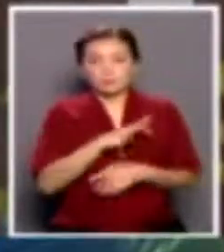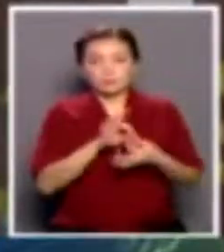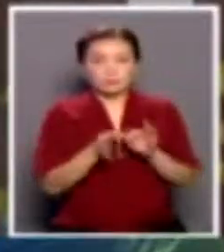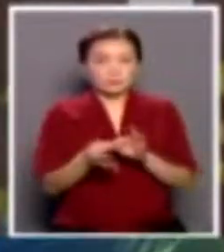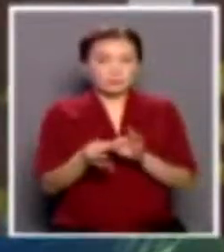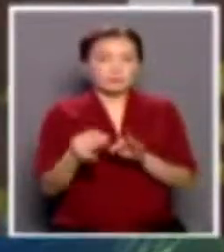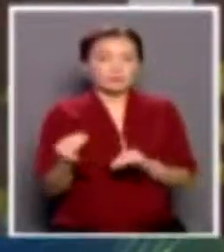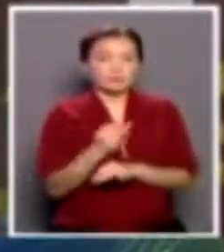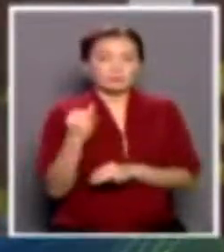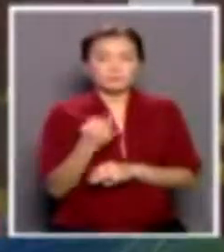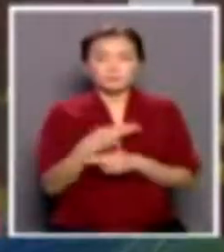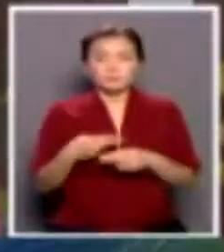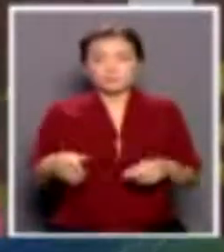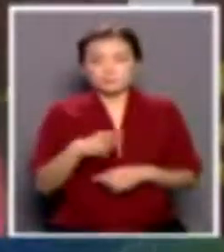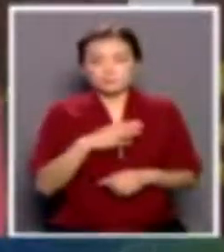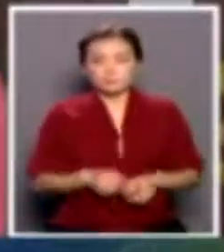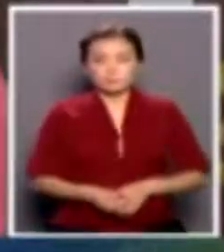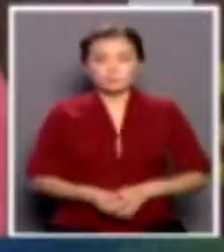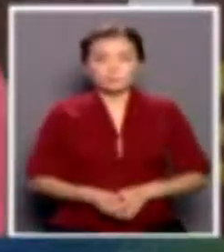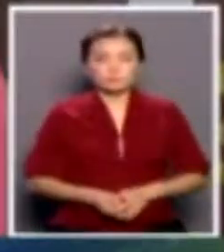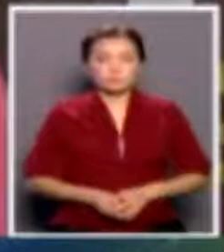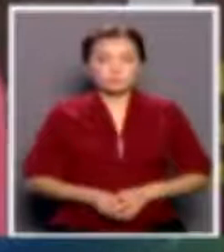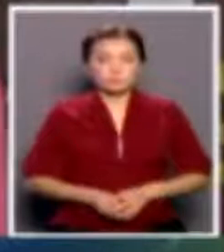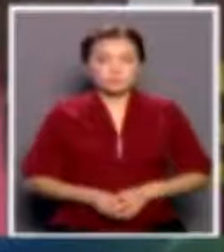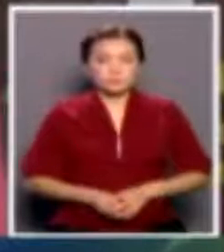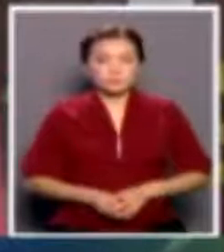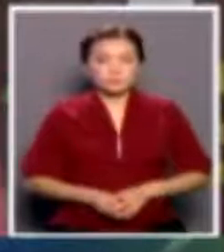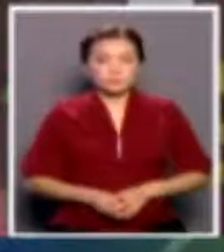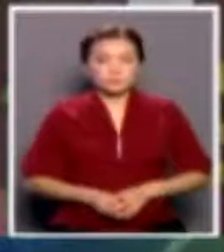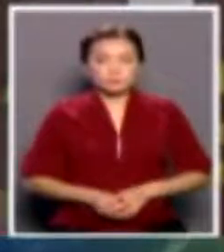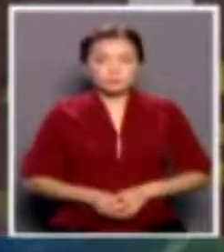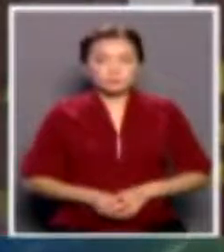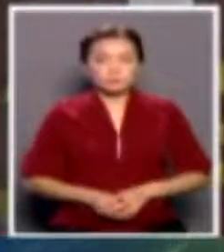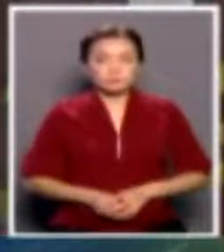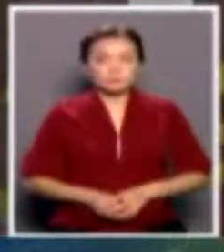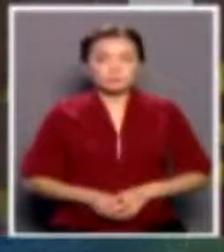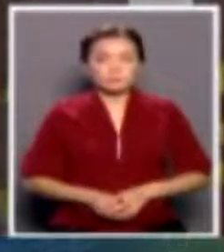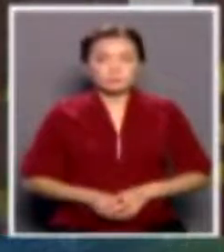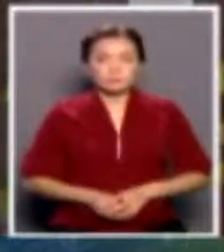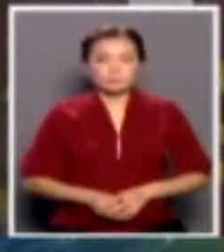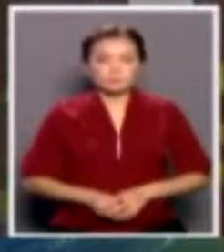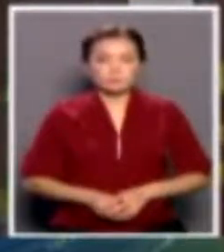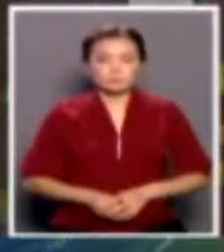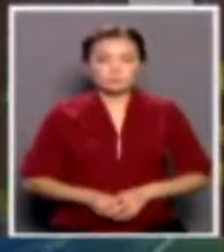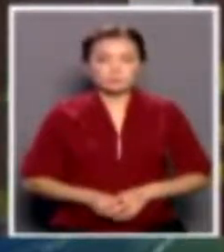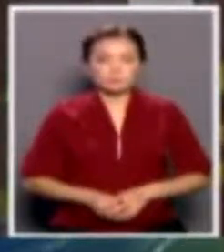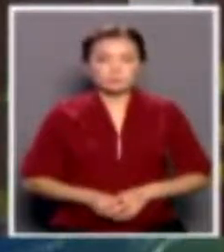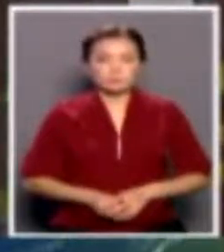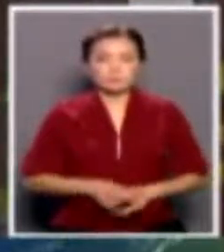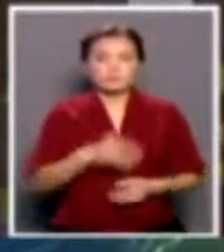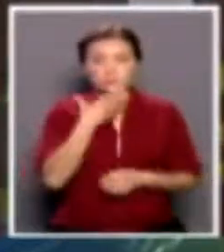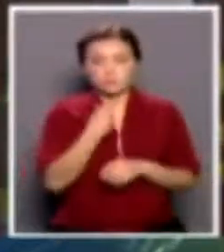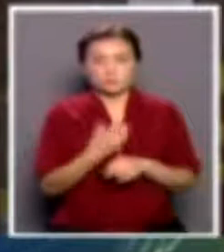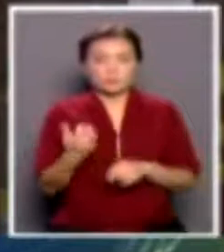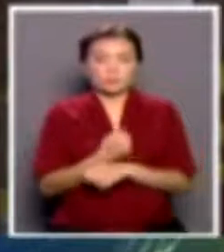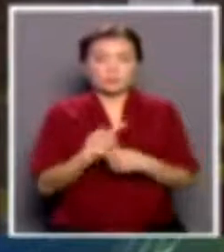öte keremet tärbiye sağatını ötkizi, bizge қамшы өрудің шеберлігін көрсетті. Осы орайда өзінің